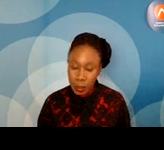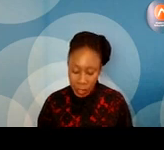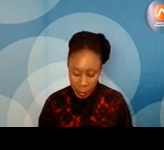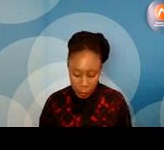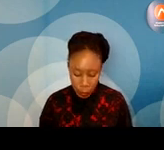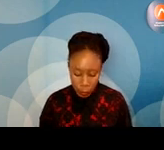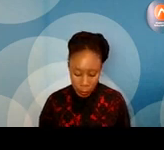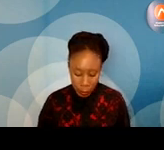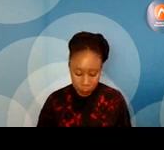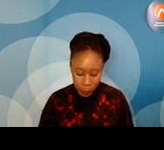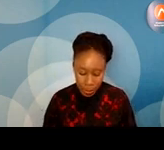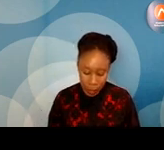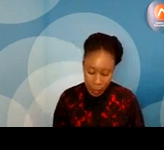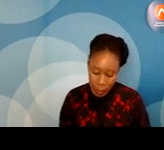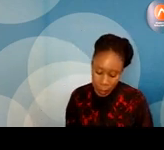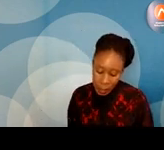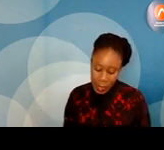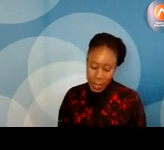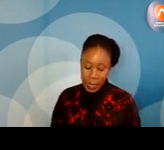de sju diskrimineringsgrunderna.